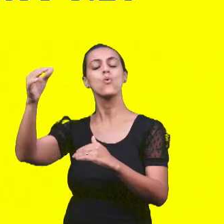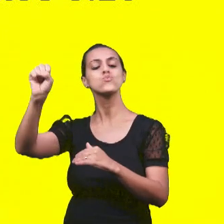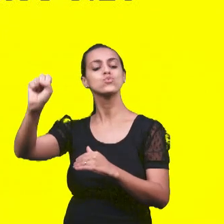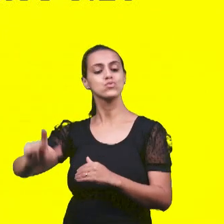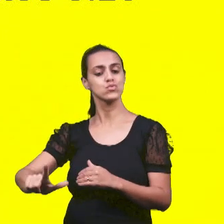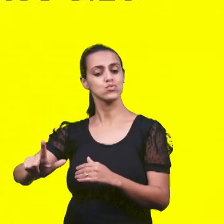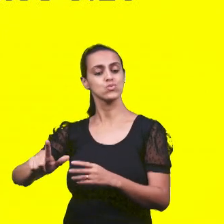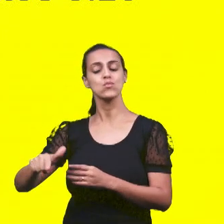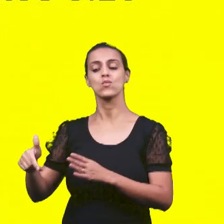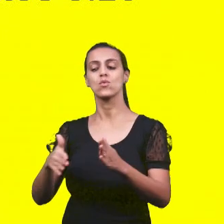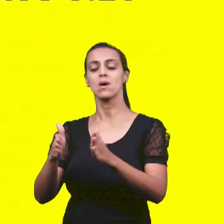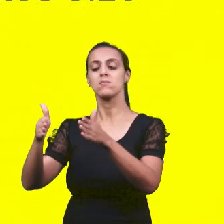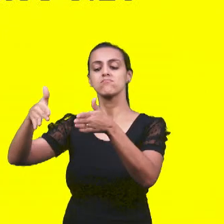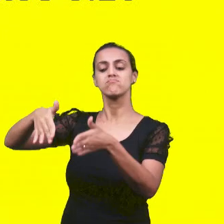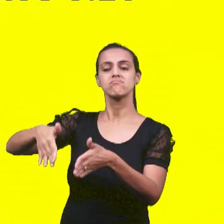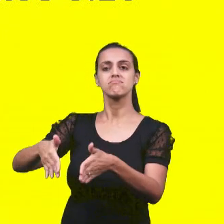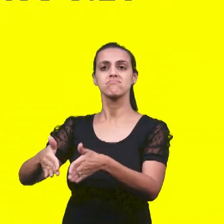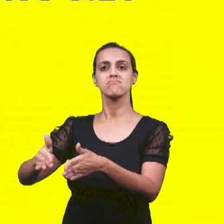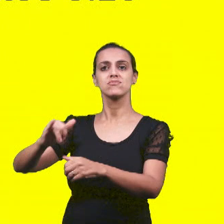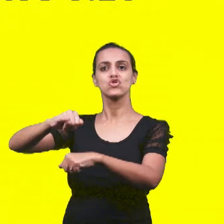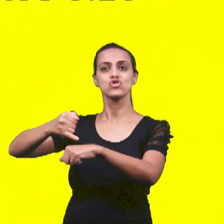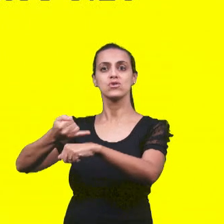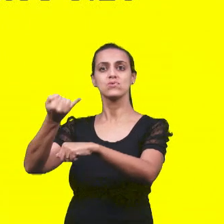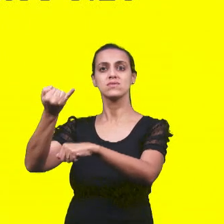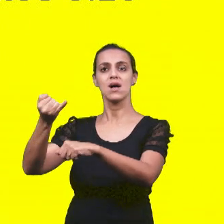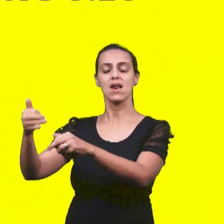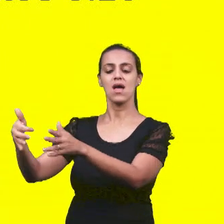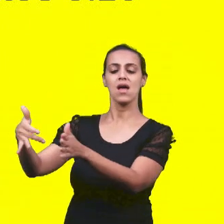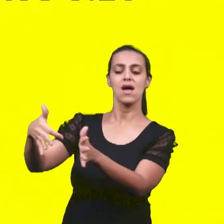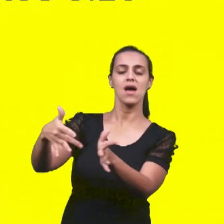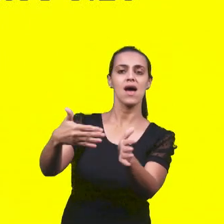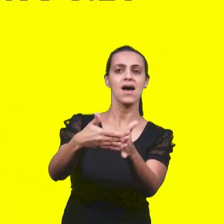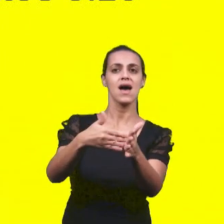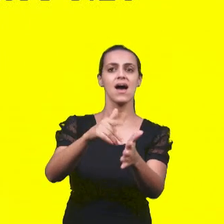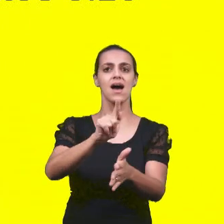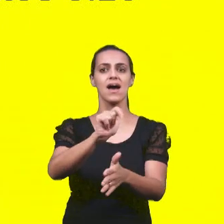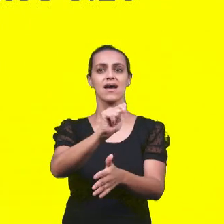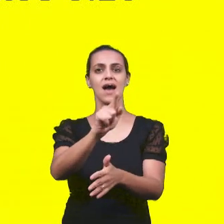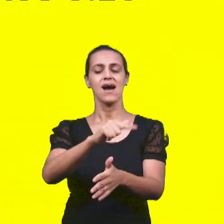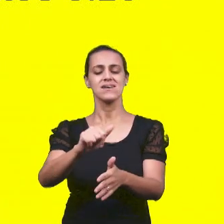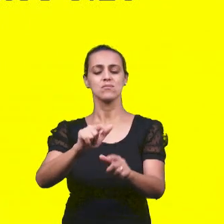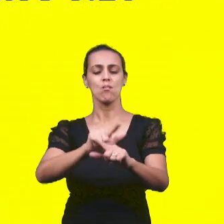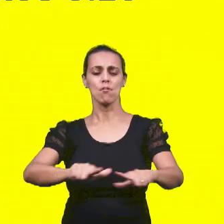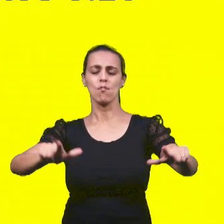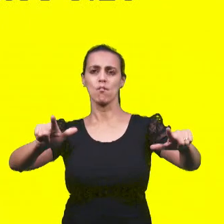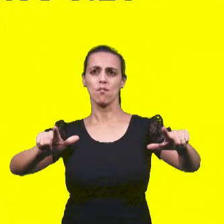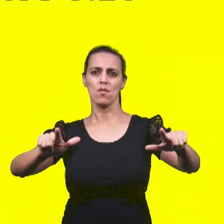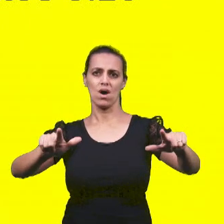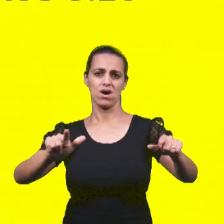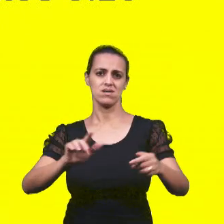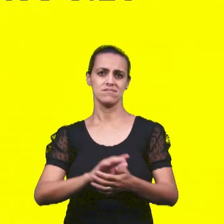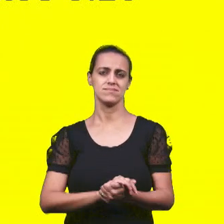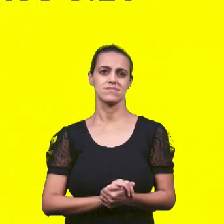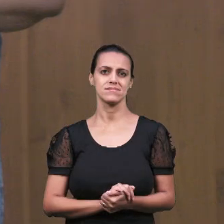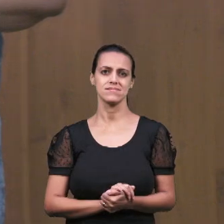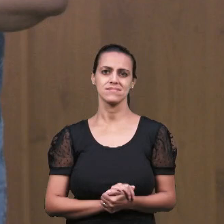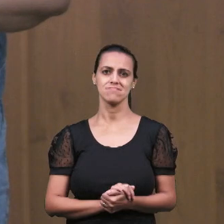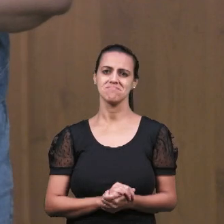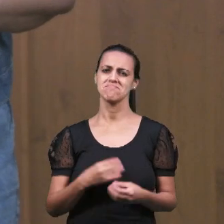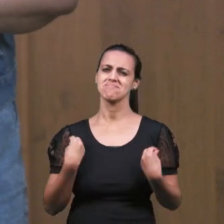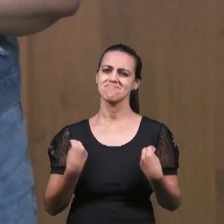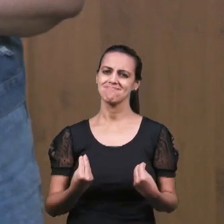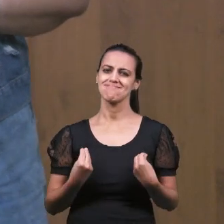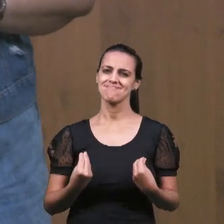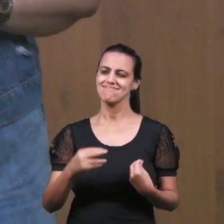Et l'ange du Seigneur a dit à Philippe en disant, « Lève-toi et va du côté du sud au chemin qui descend